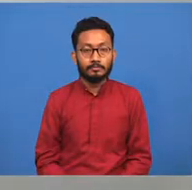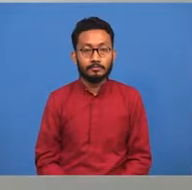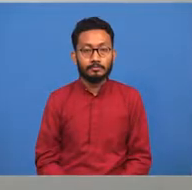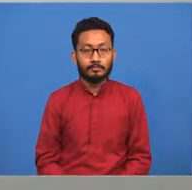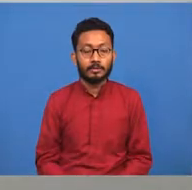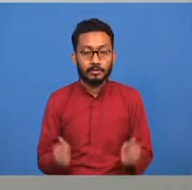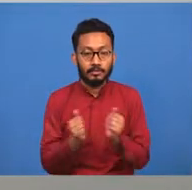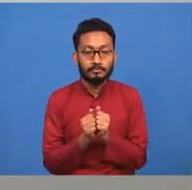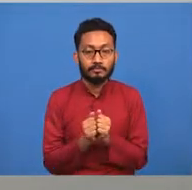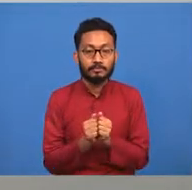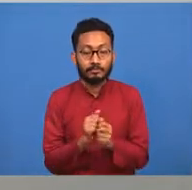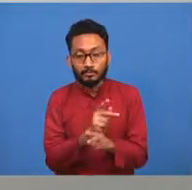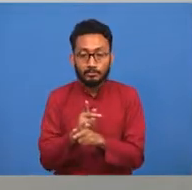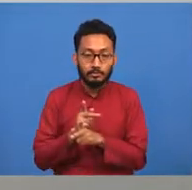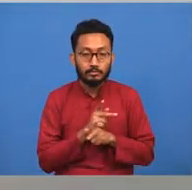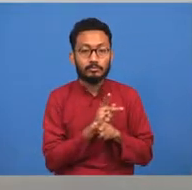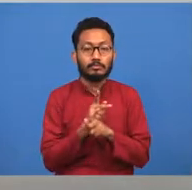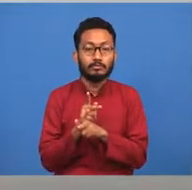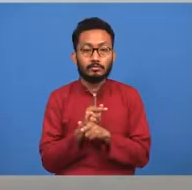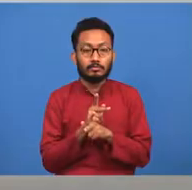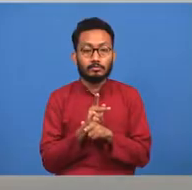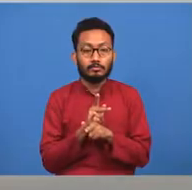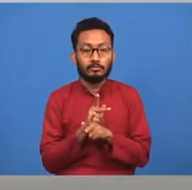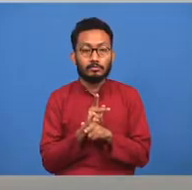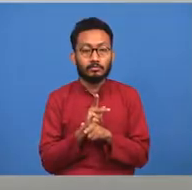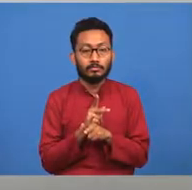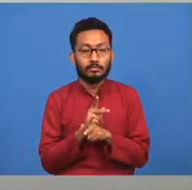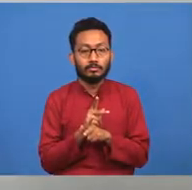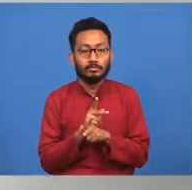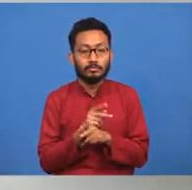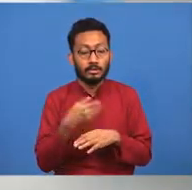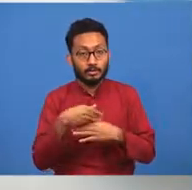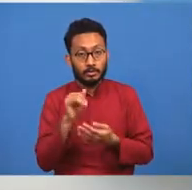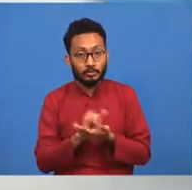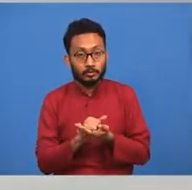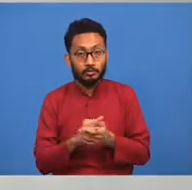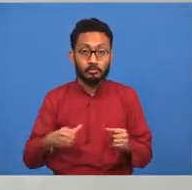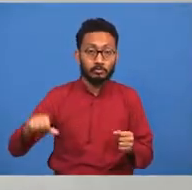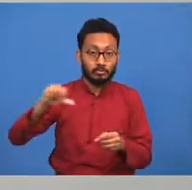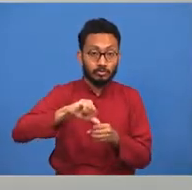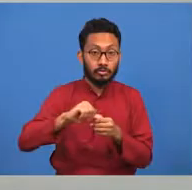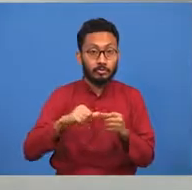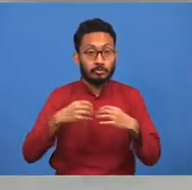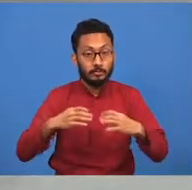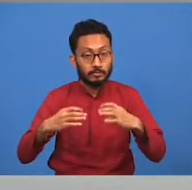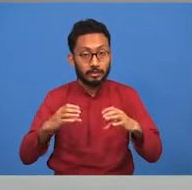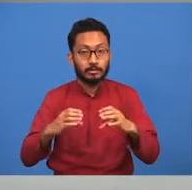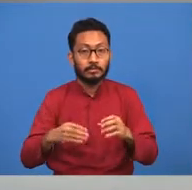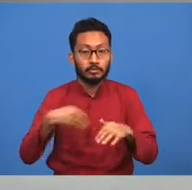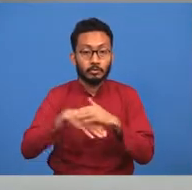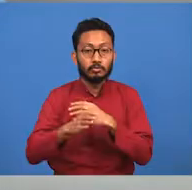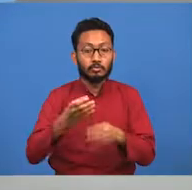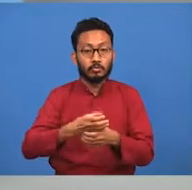Dengan cermat, larutan argentum nitrat kemudiannya dituang dengan segera ke dalam cawan